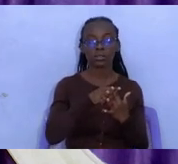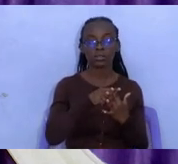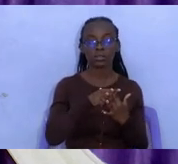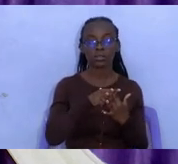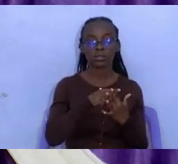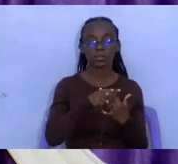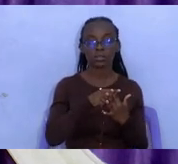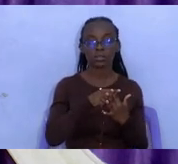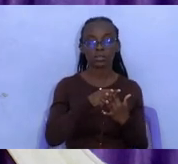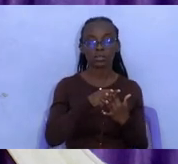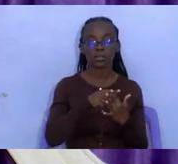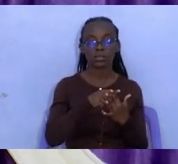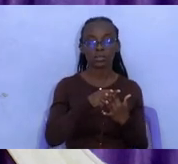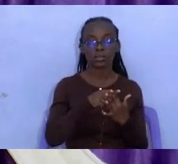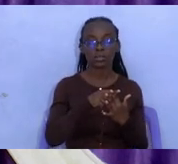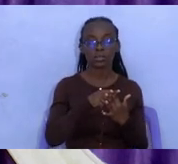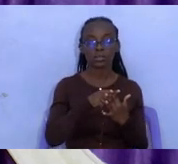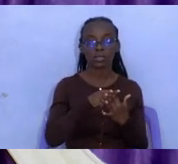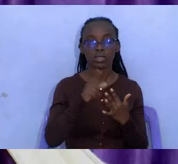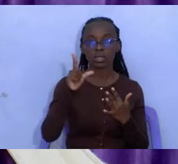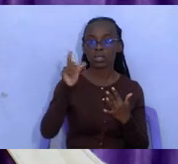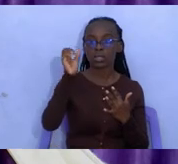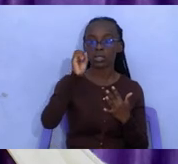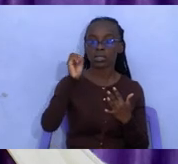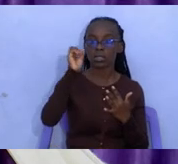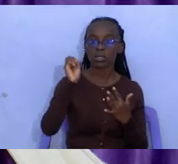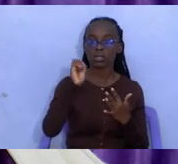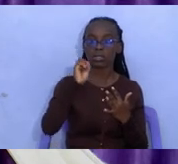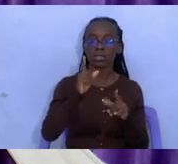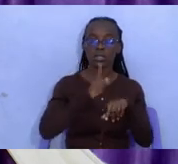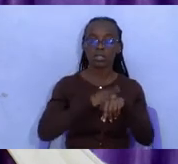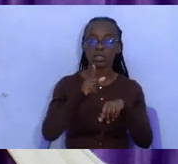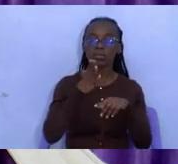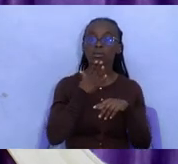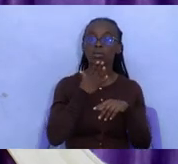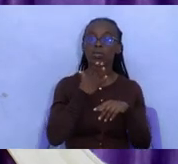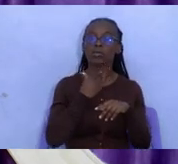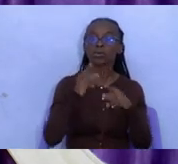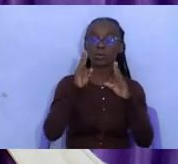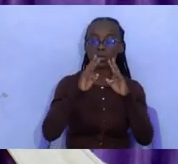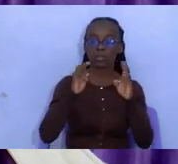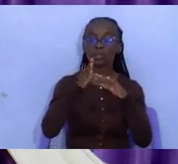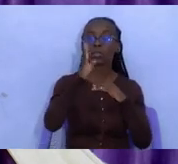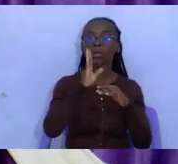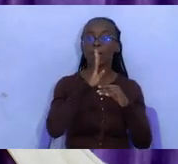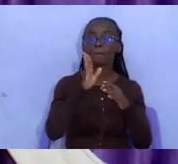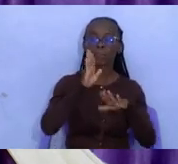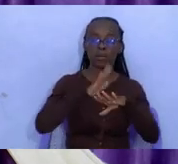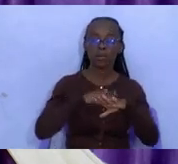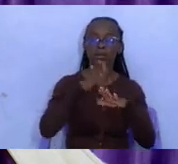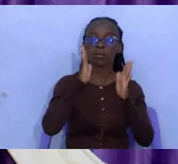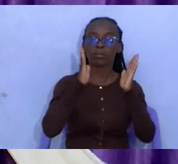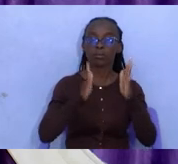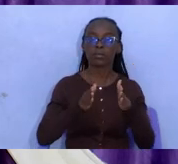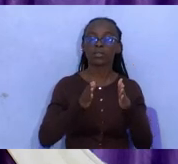bila kuhesabu gharama. So mtu ukitaka kujitia nia ya kumtafuta Mungu, number one, just be a good person.